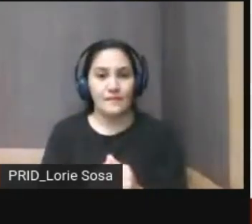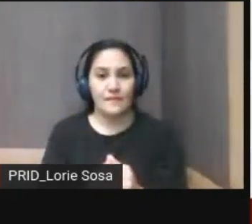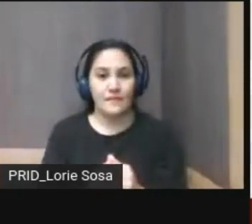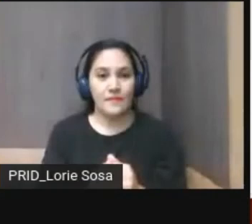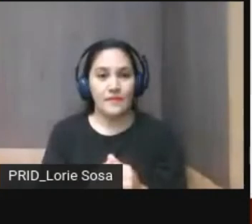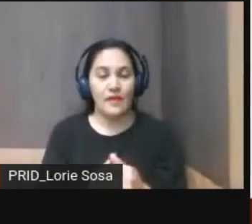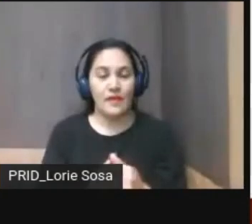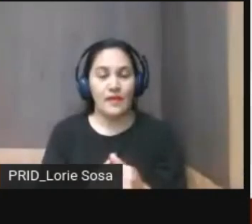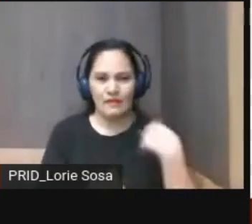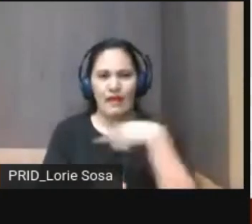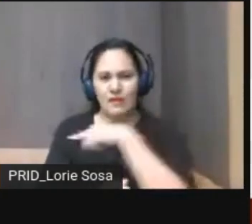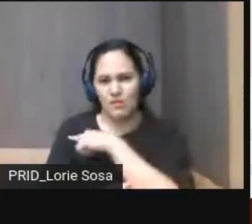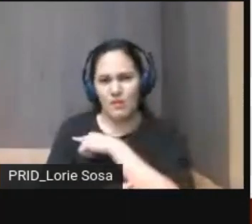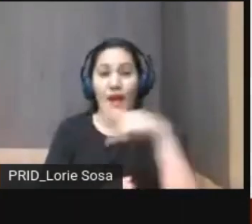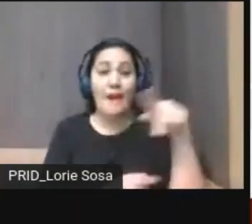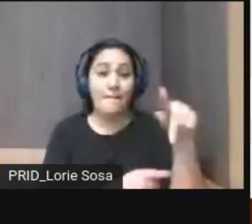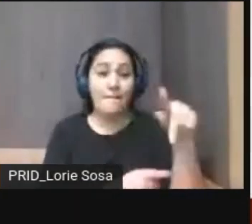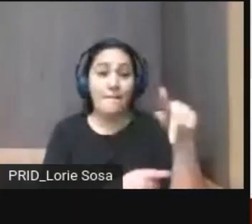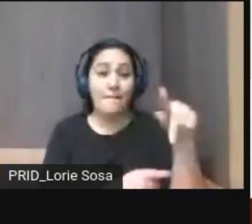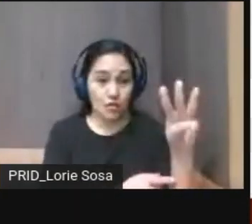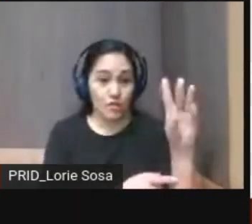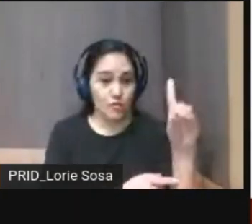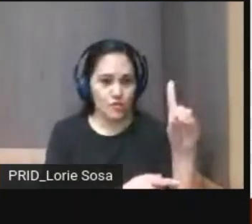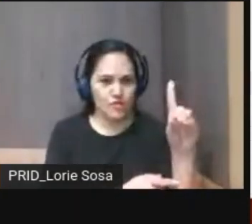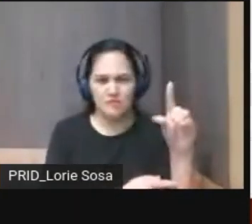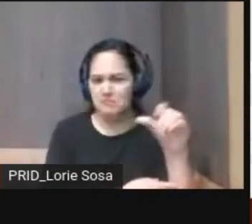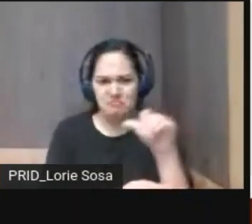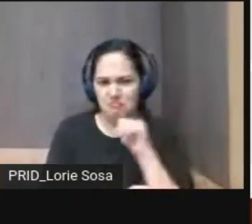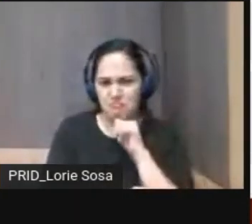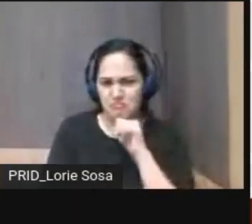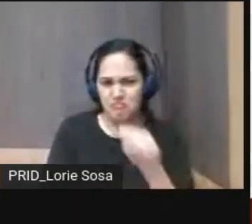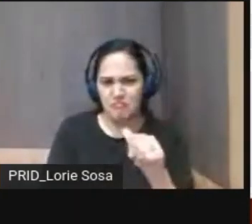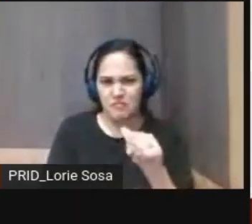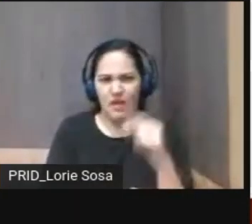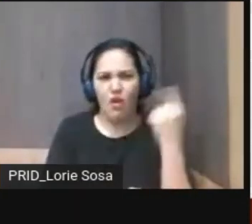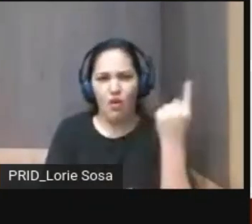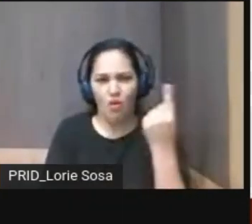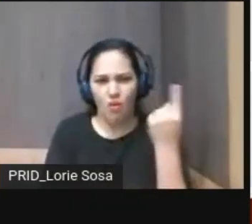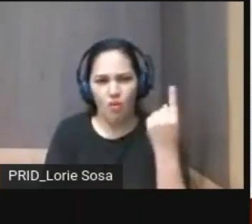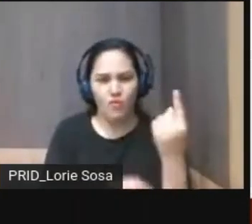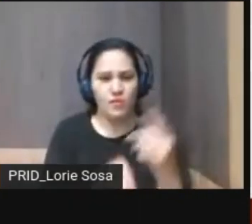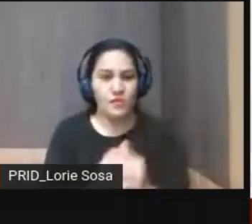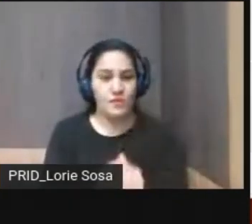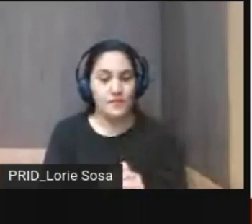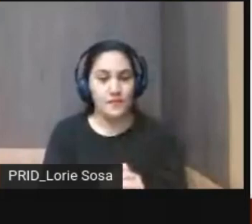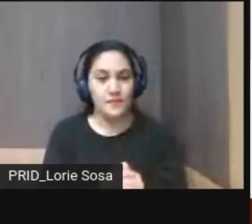PWDs, hindi lamang yung atin hong struggle is